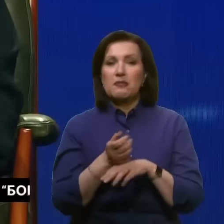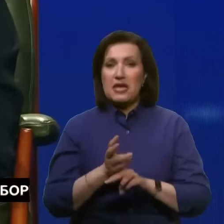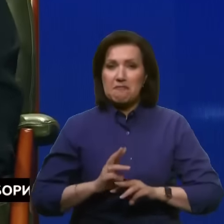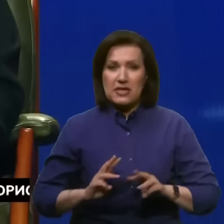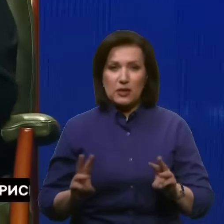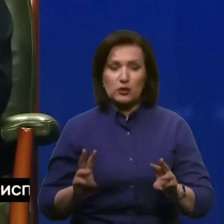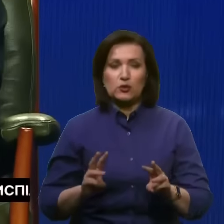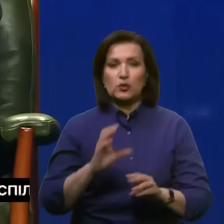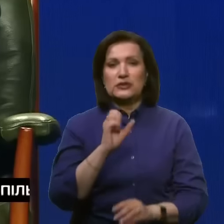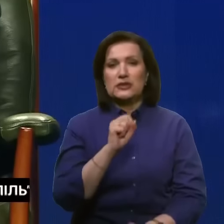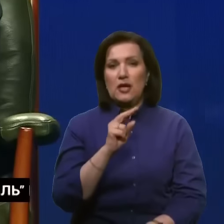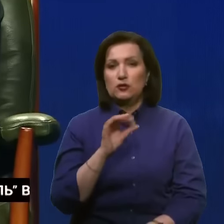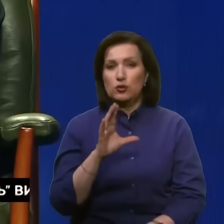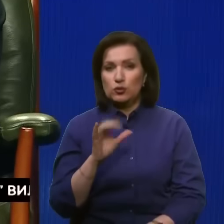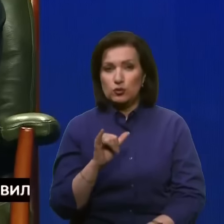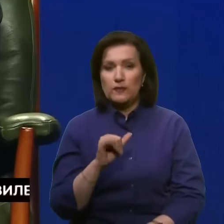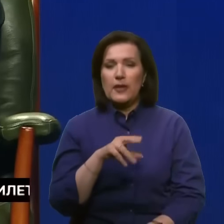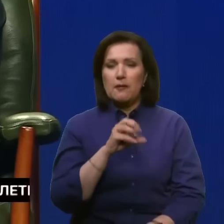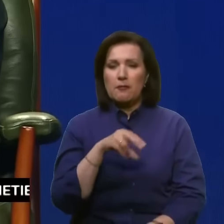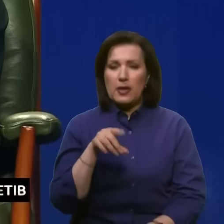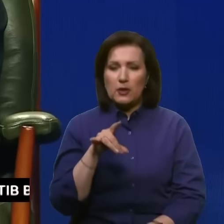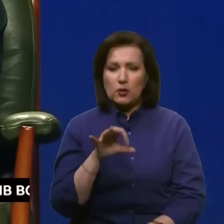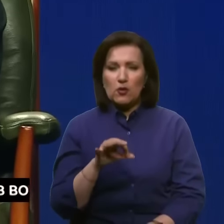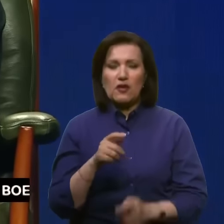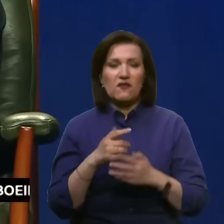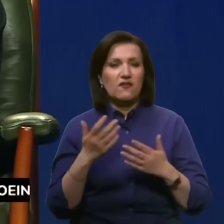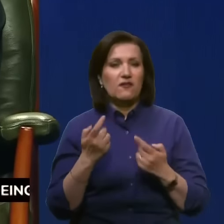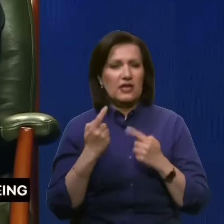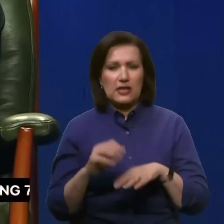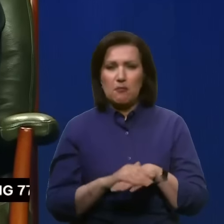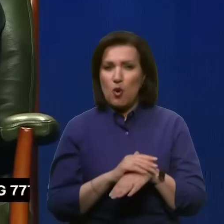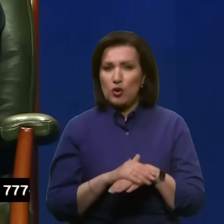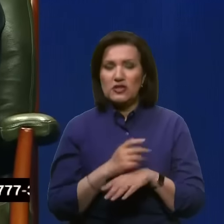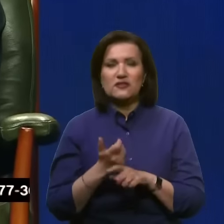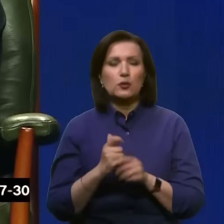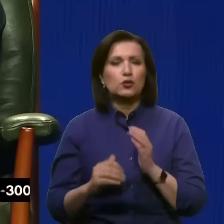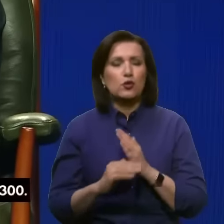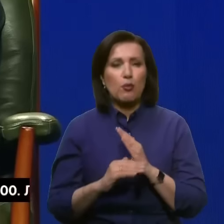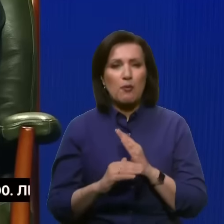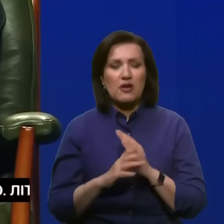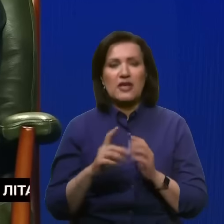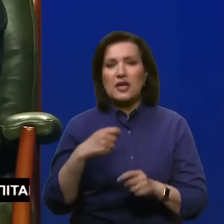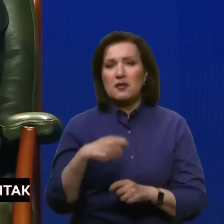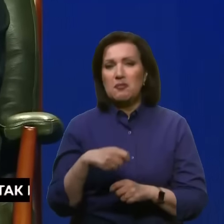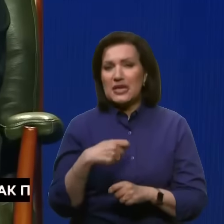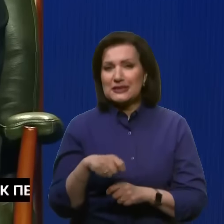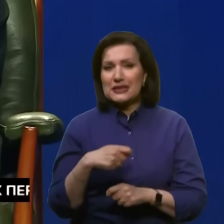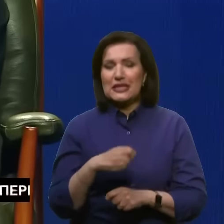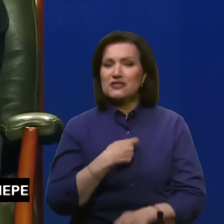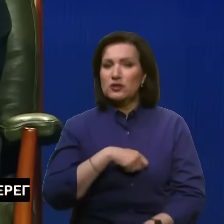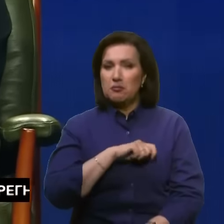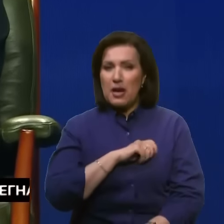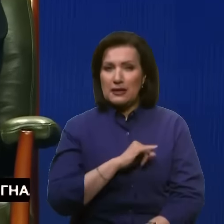прем'єр-міністру Санчесу. Педро – великий молодець. Він дуже допомагав. І президентство